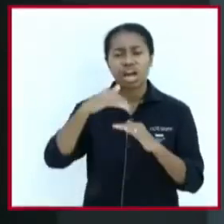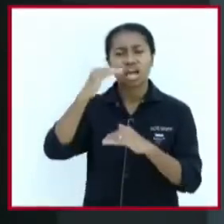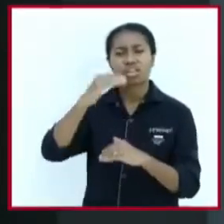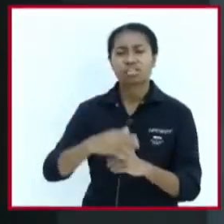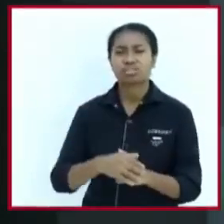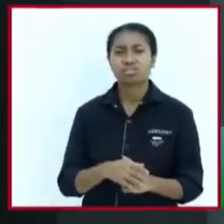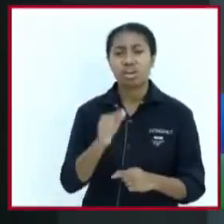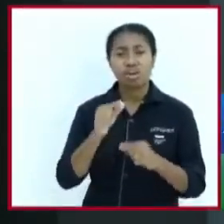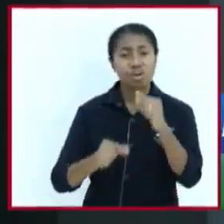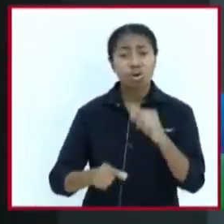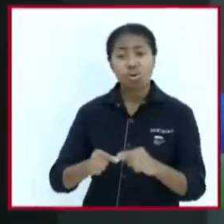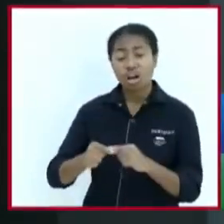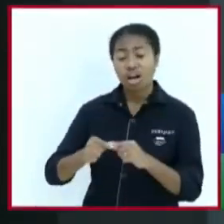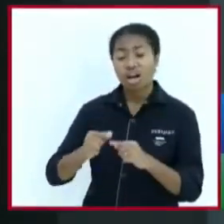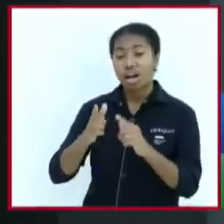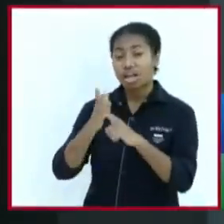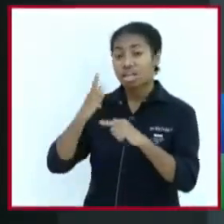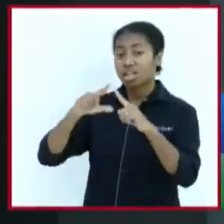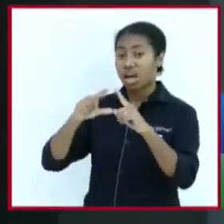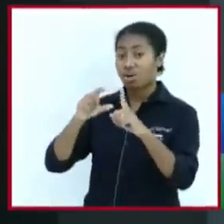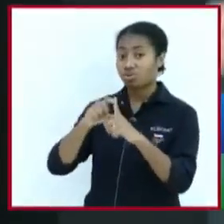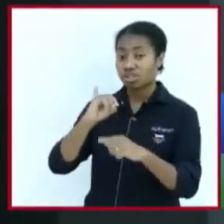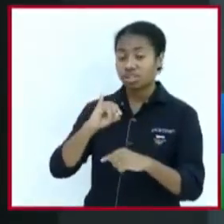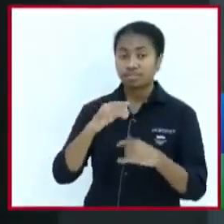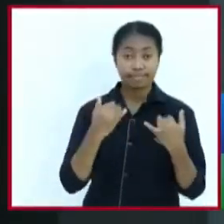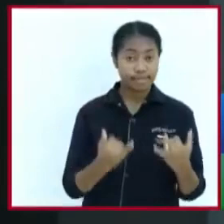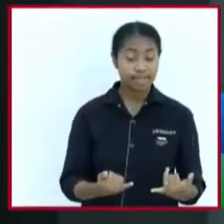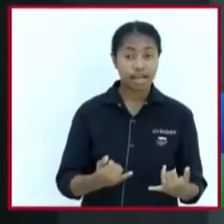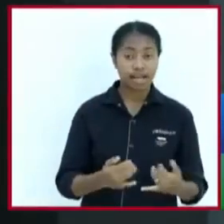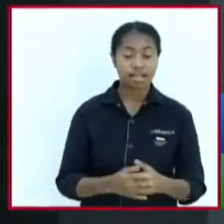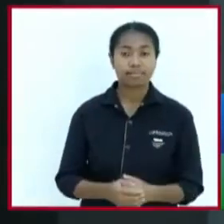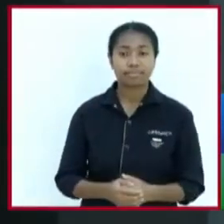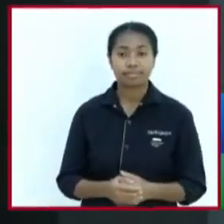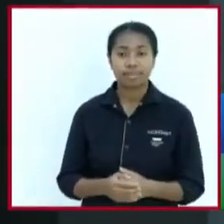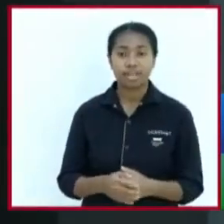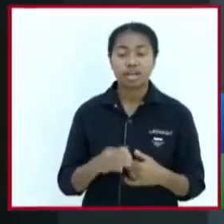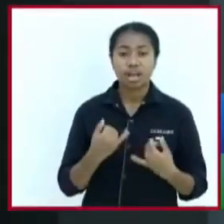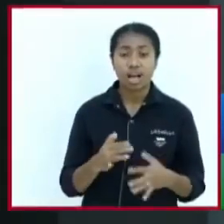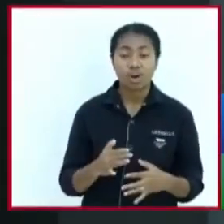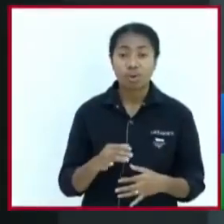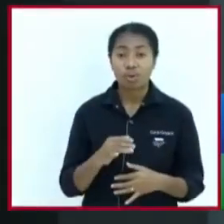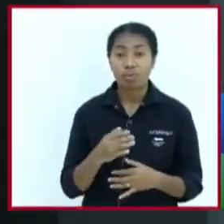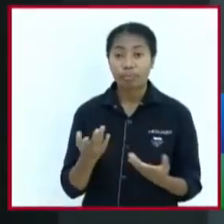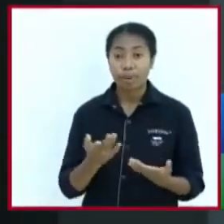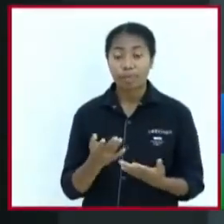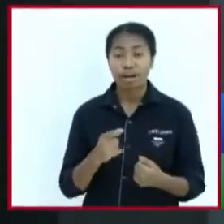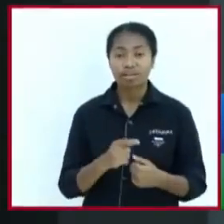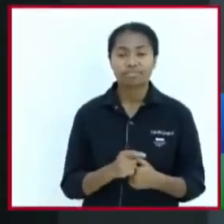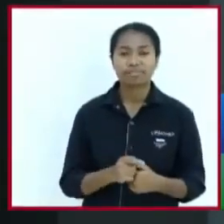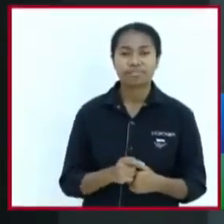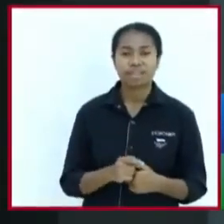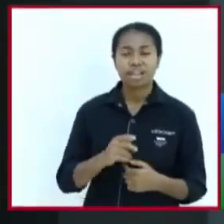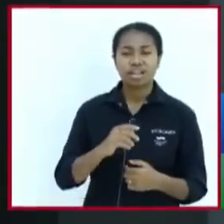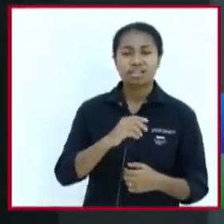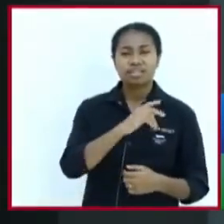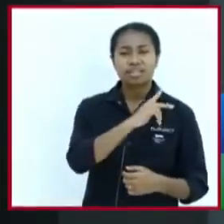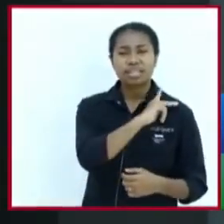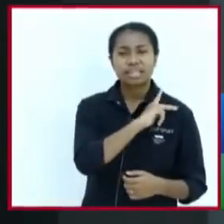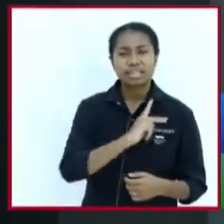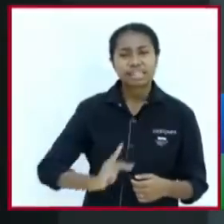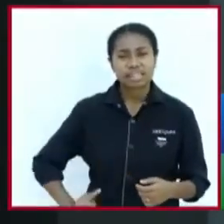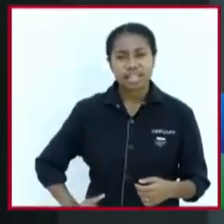orang Yahudi sekarang saudara kalau memang Hai Kristen lebih unggul